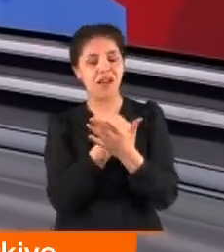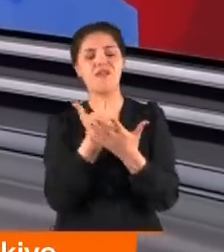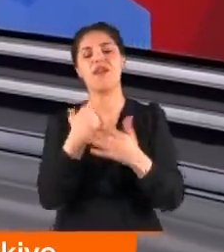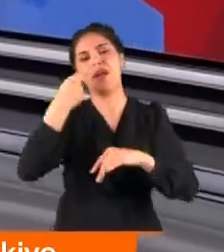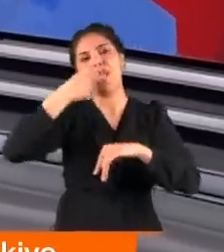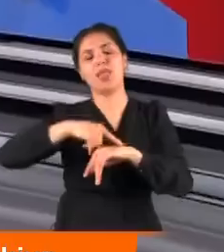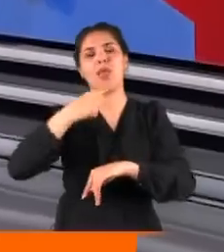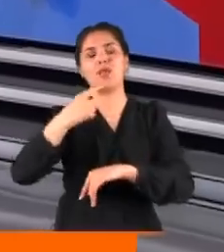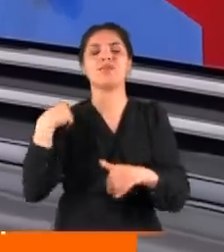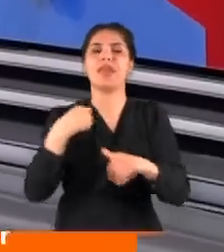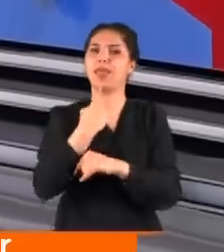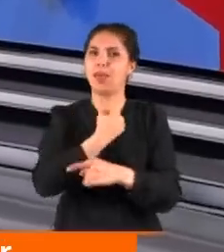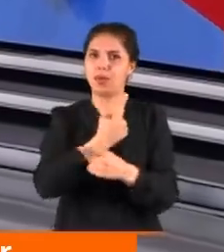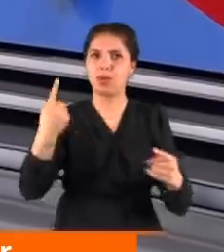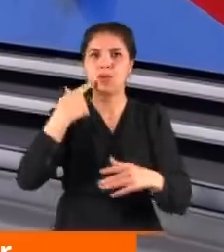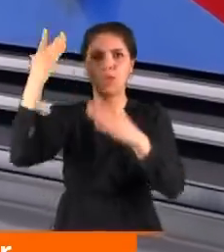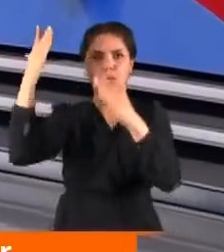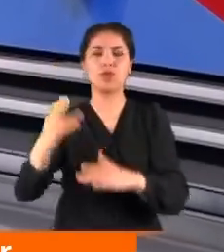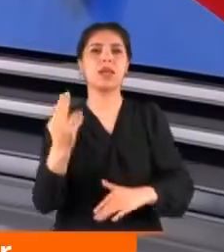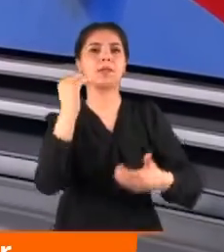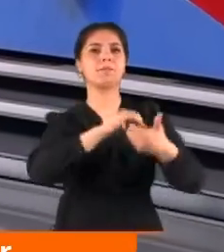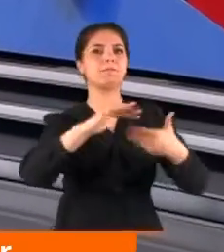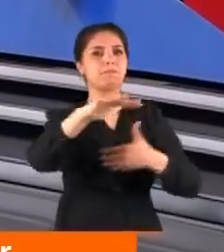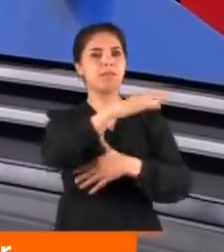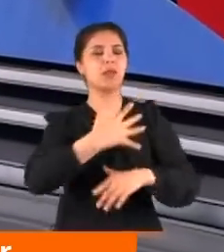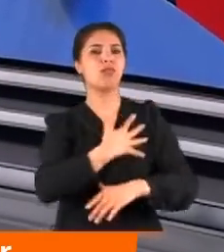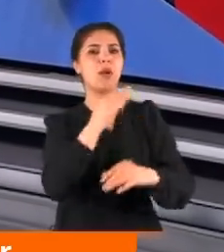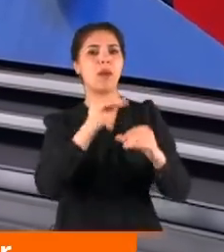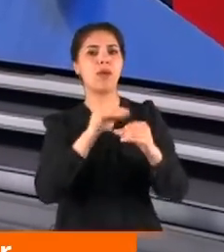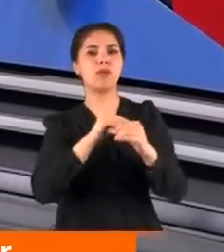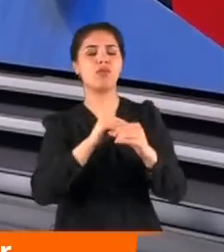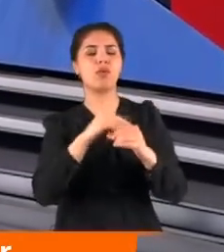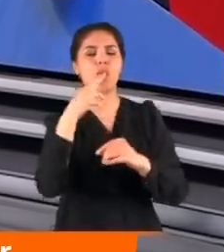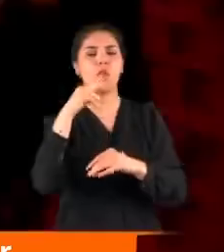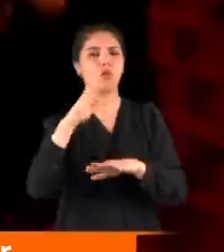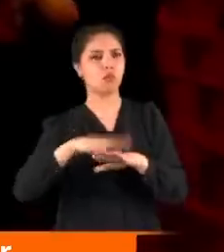tekrarladı orada da konuşmasında. Erdoğan'ın yedili masa ve CHP için söyleyecekleri de vardı.